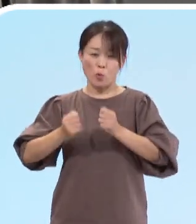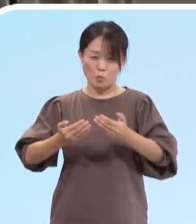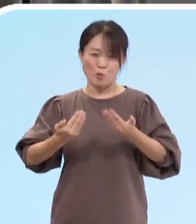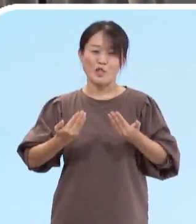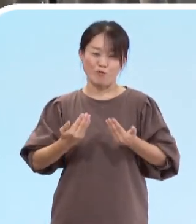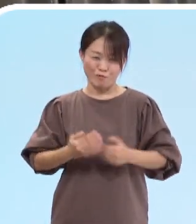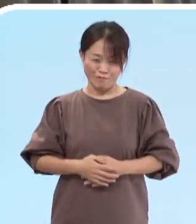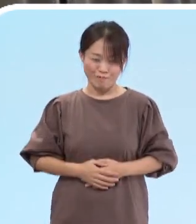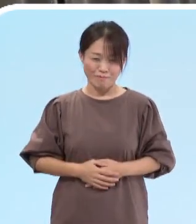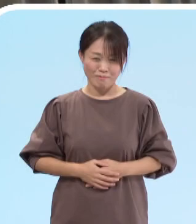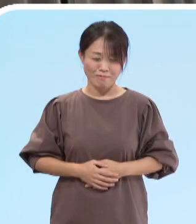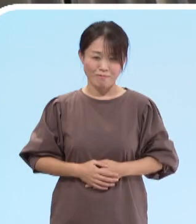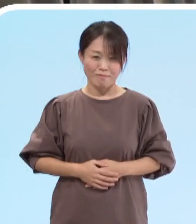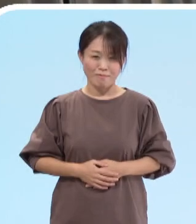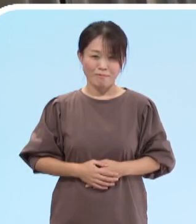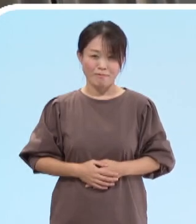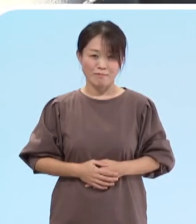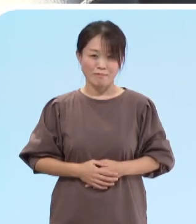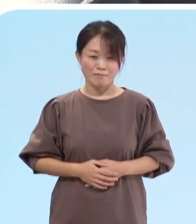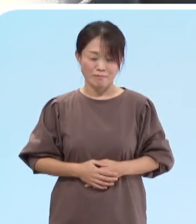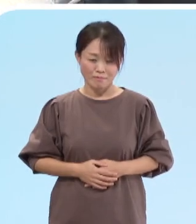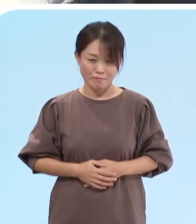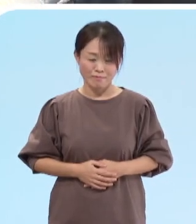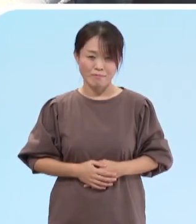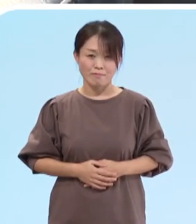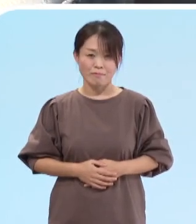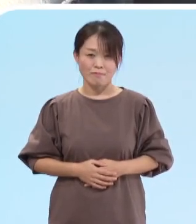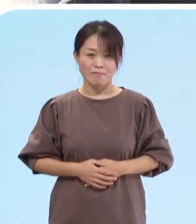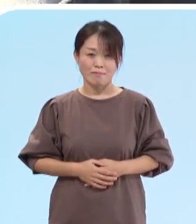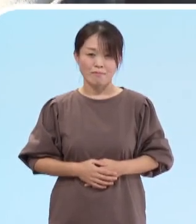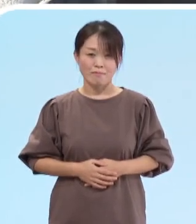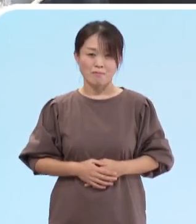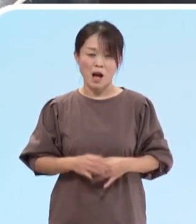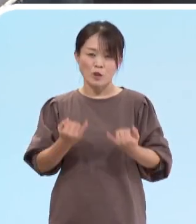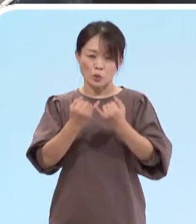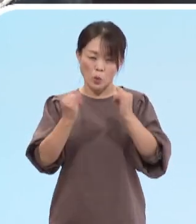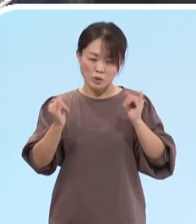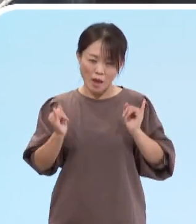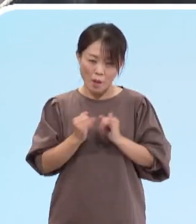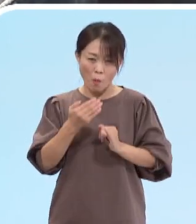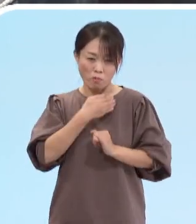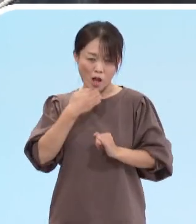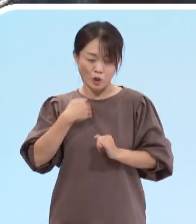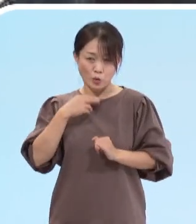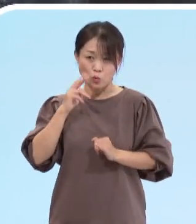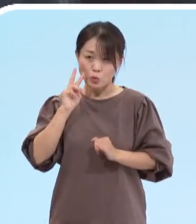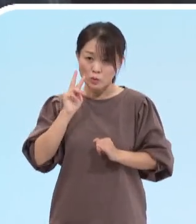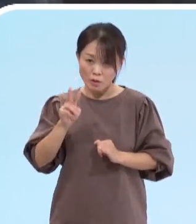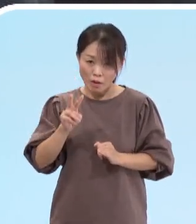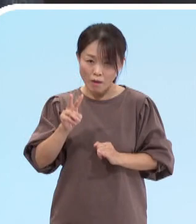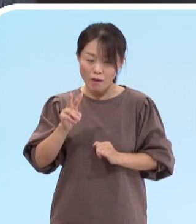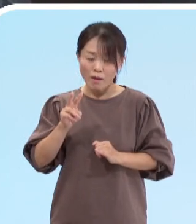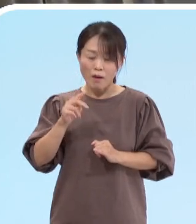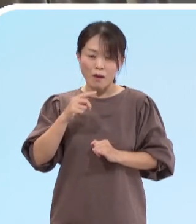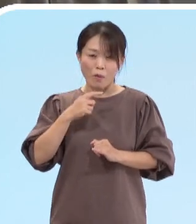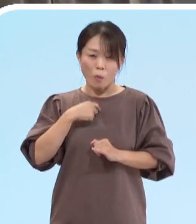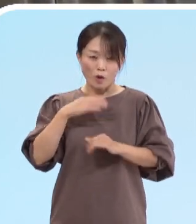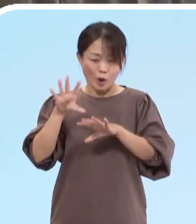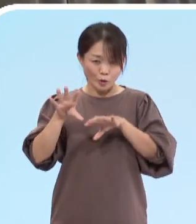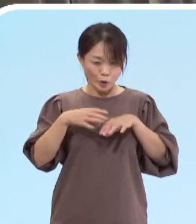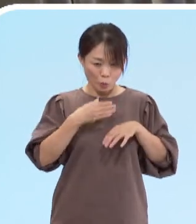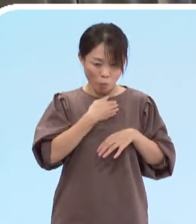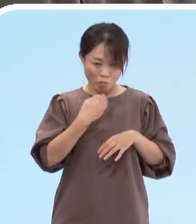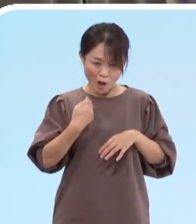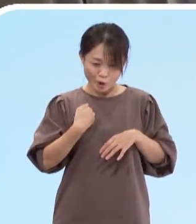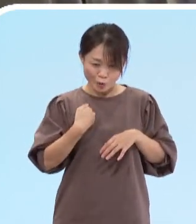ハンドルを動かすんです。 男性のやる勇ましさもありますけど、はい、女性もできるんだってところを見ると、